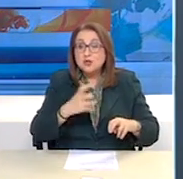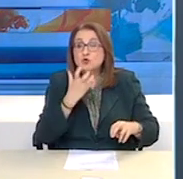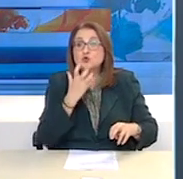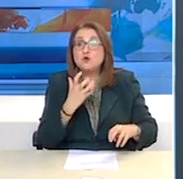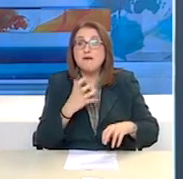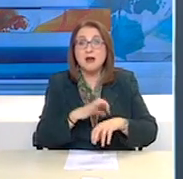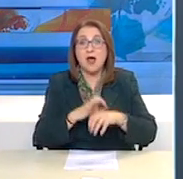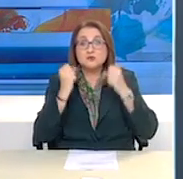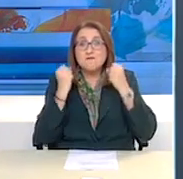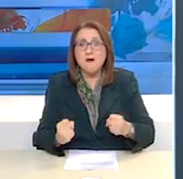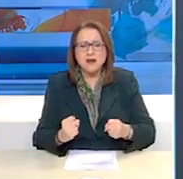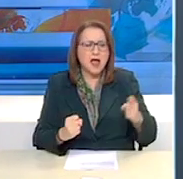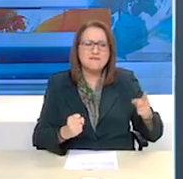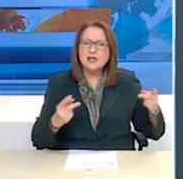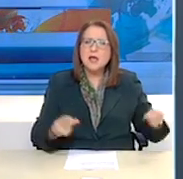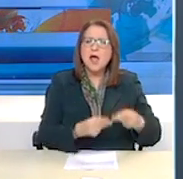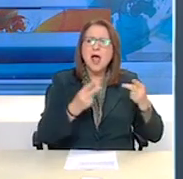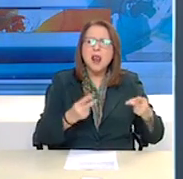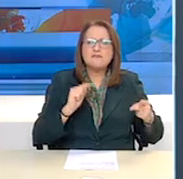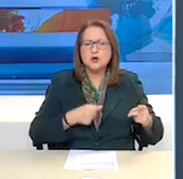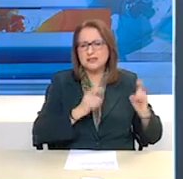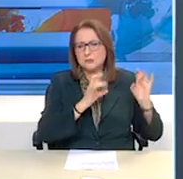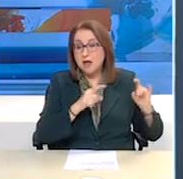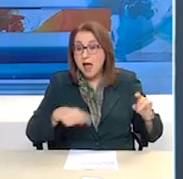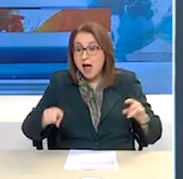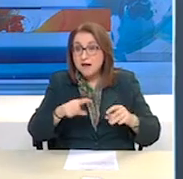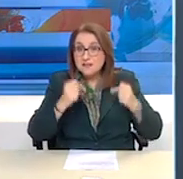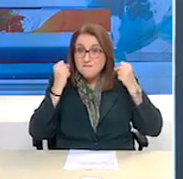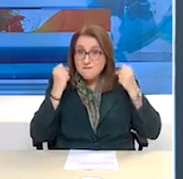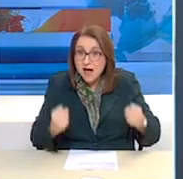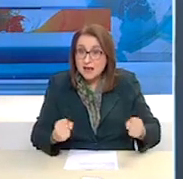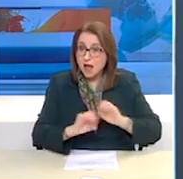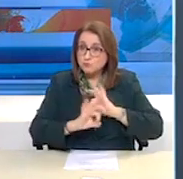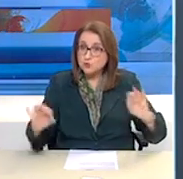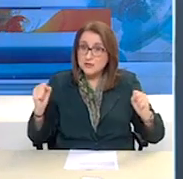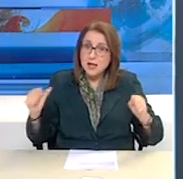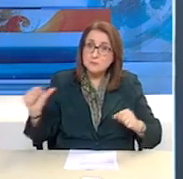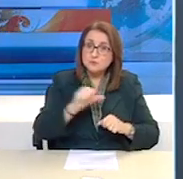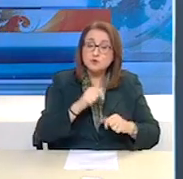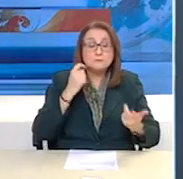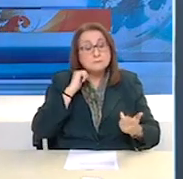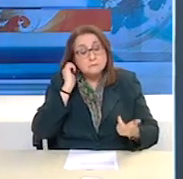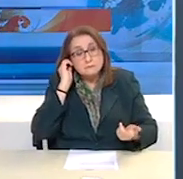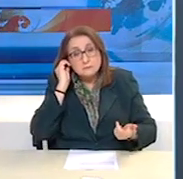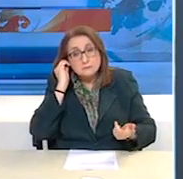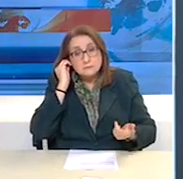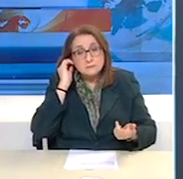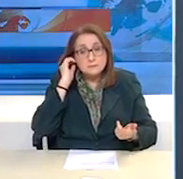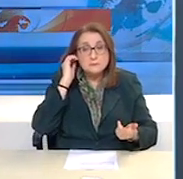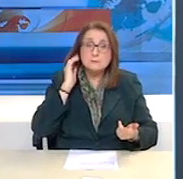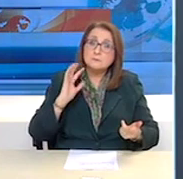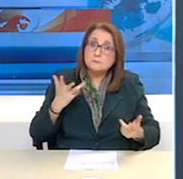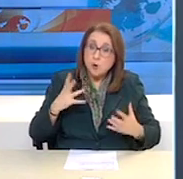να δούμε αν υπάρχουν κάποια υπόλοιπα στην υγεία των πνευμόνων. Μην ξεχνάτε ότι η πνευμονία γεμίζει μεγάλες περιοχές του πνεύμονα με υγρό και μπορεί να